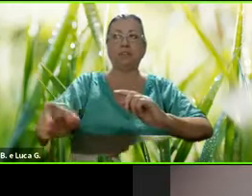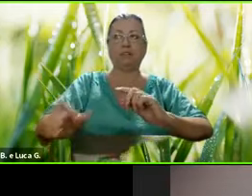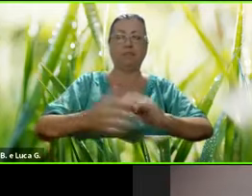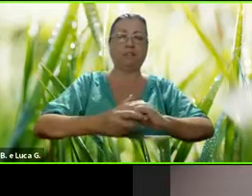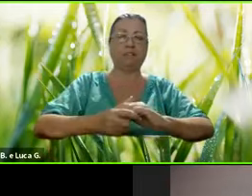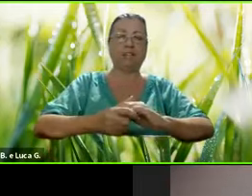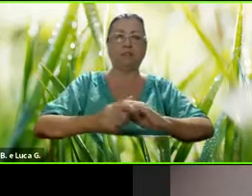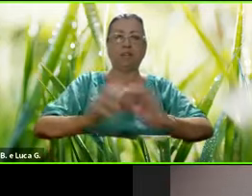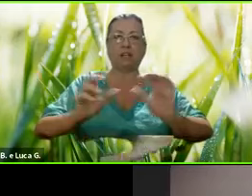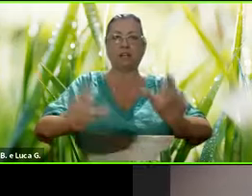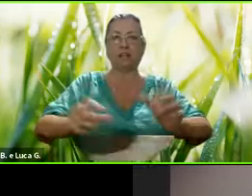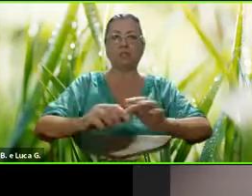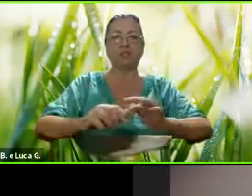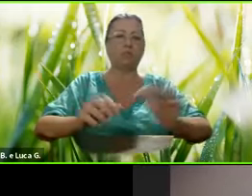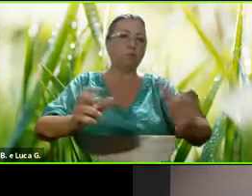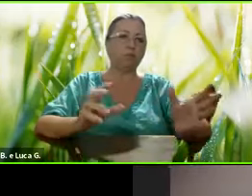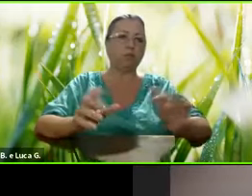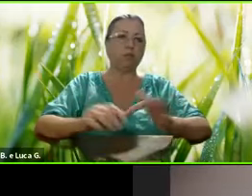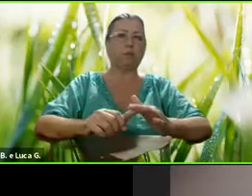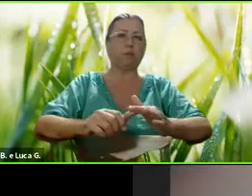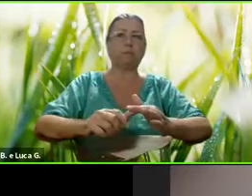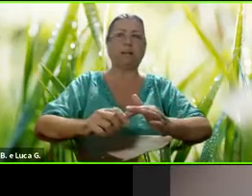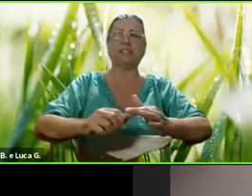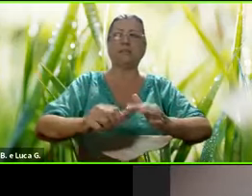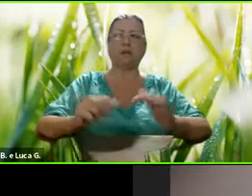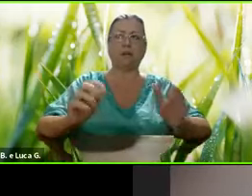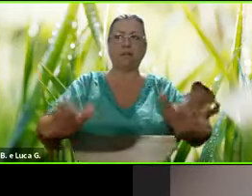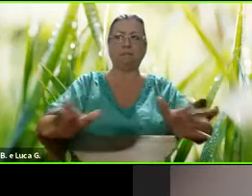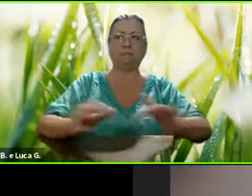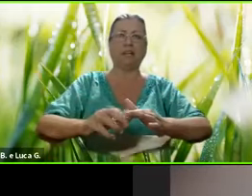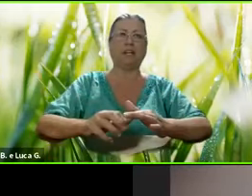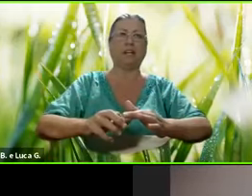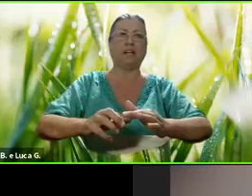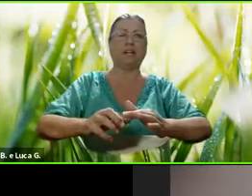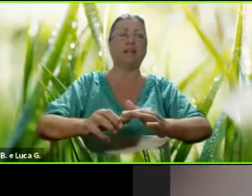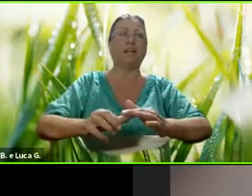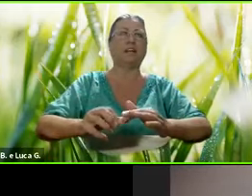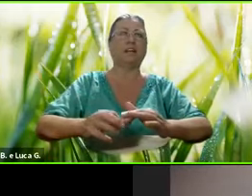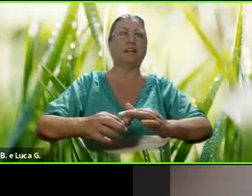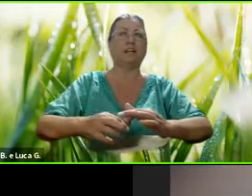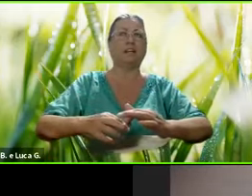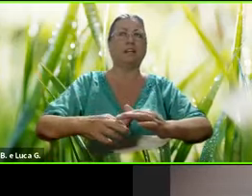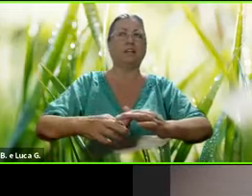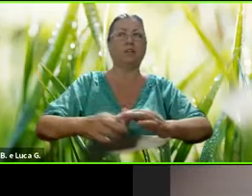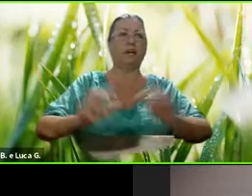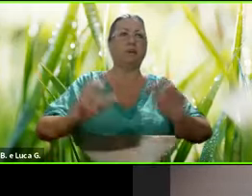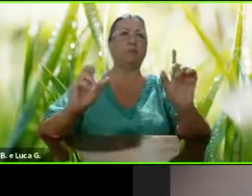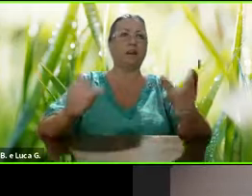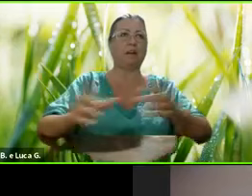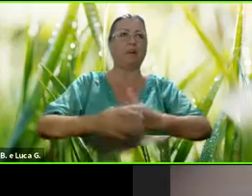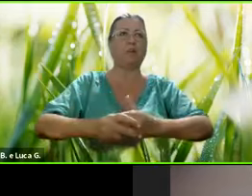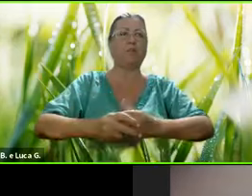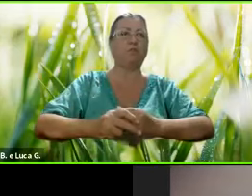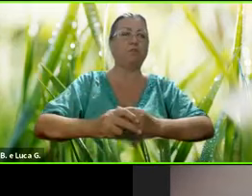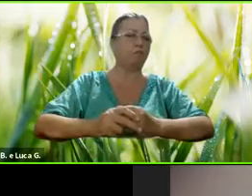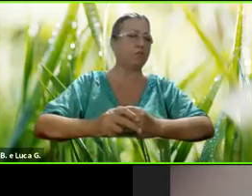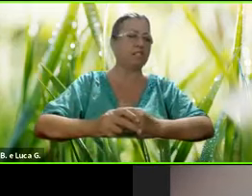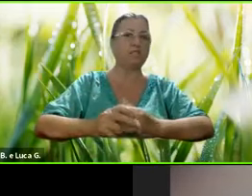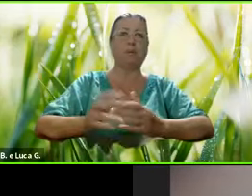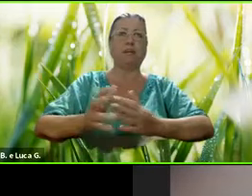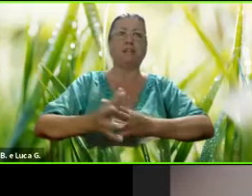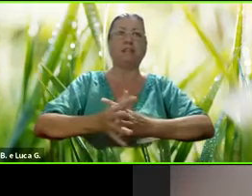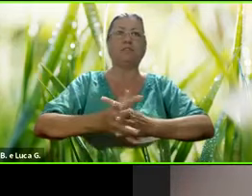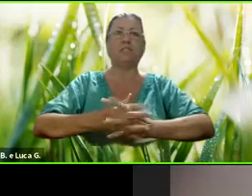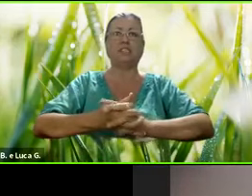Dopo vi devo far vedere una cosa di 1 minuto e passa e poi chiudiamo. Ma voglio le